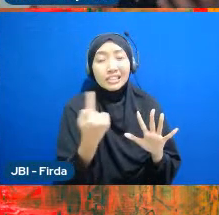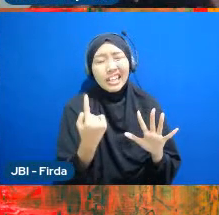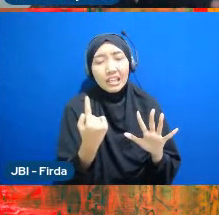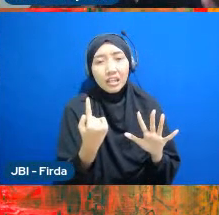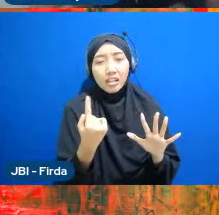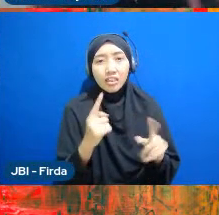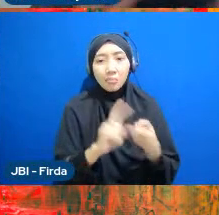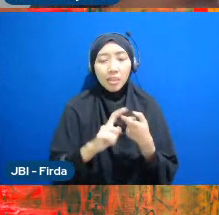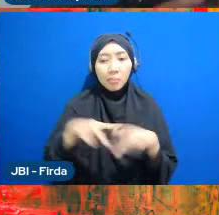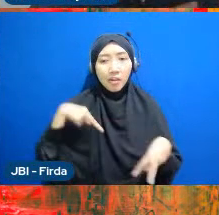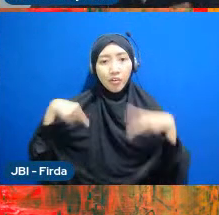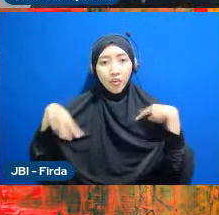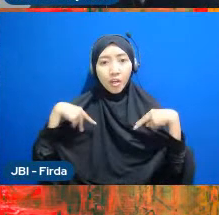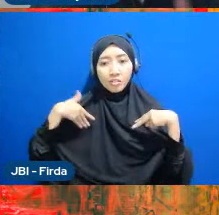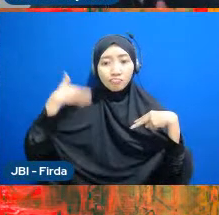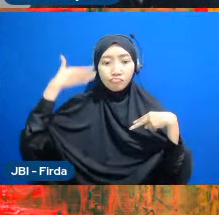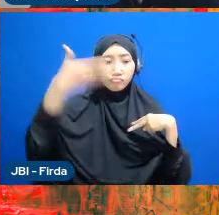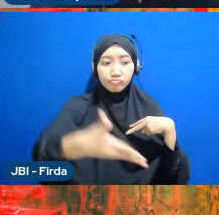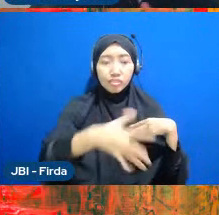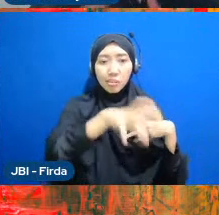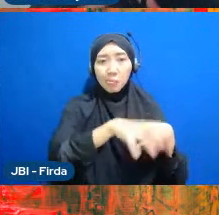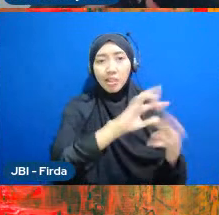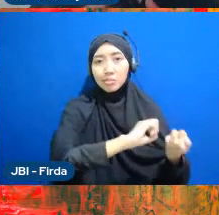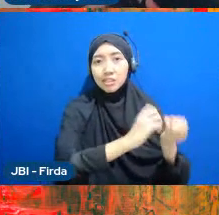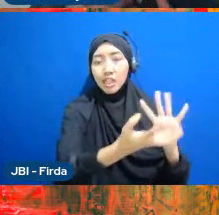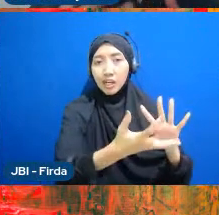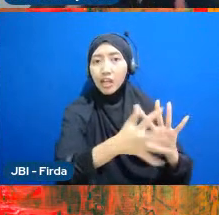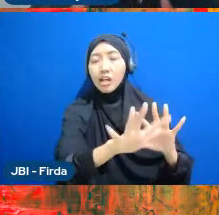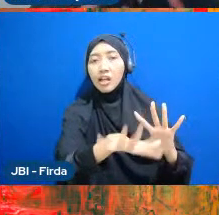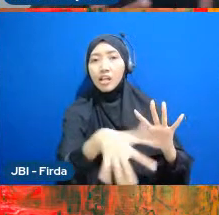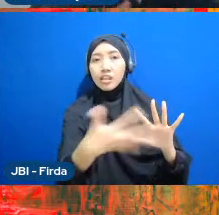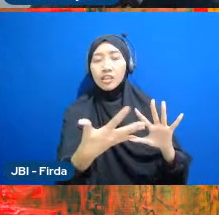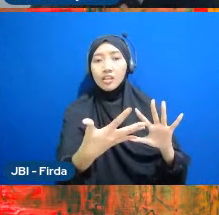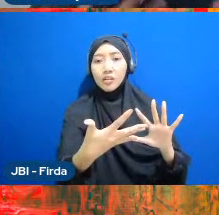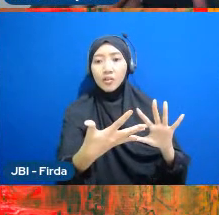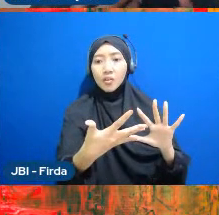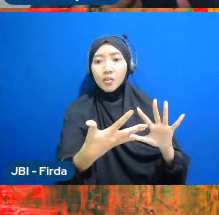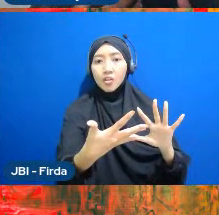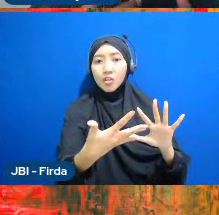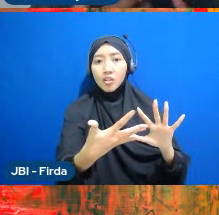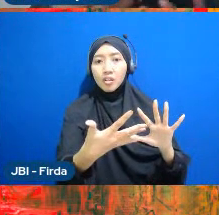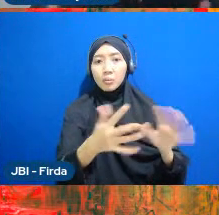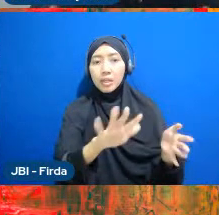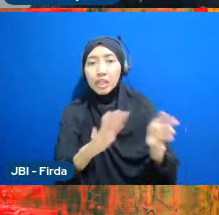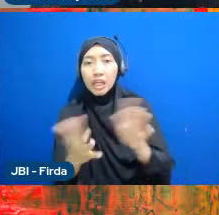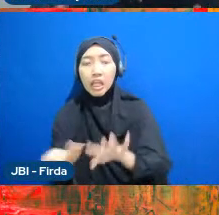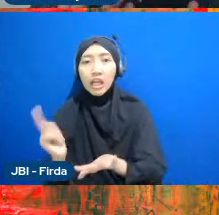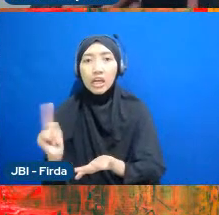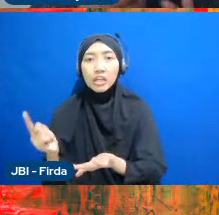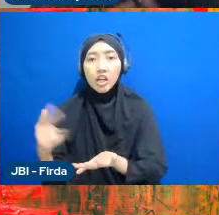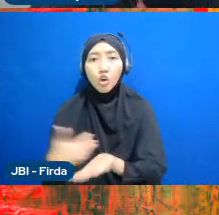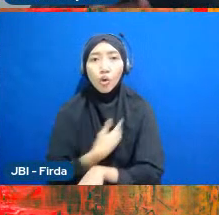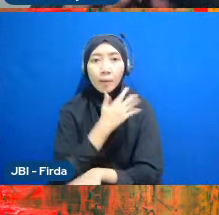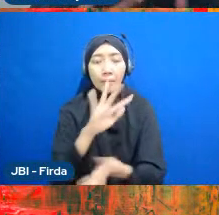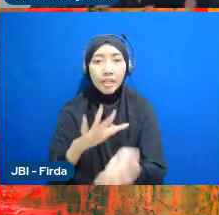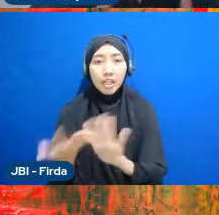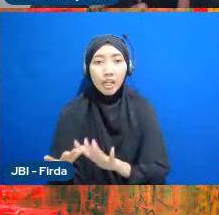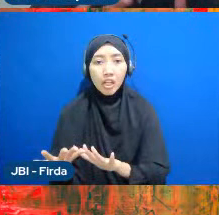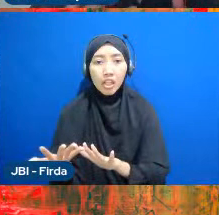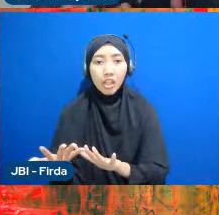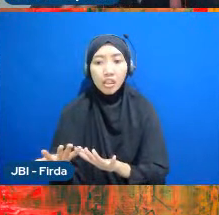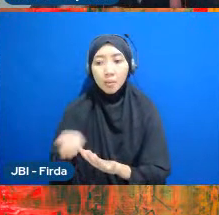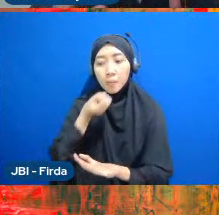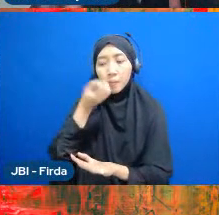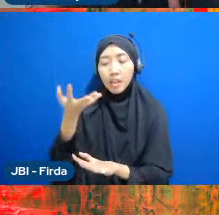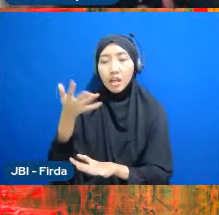Teman-teman relawan misalnya berangkat ke daerah bencana gitu ya, atau teman terus kemudian ada yang meninggal, ada korban meninggal, dibilang ke anaknya atau